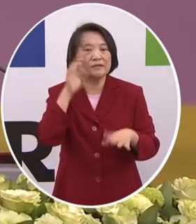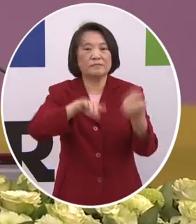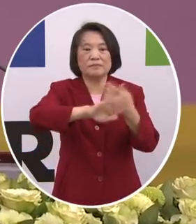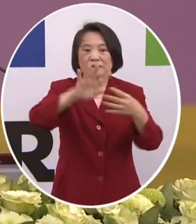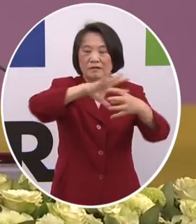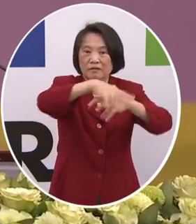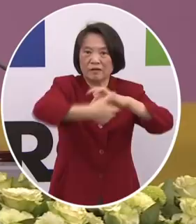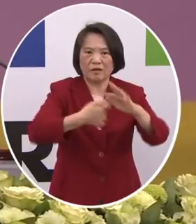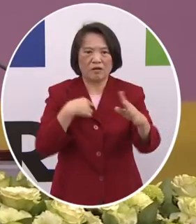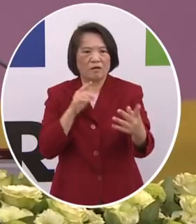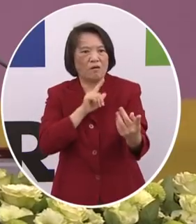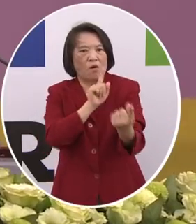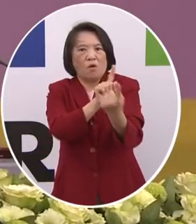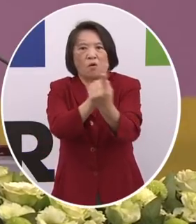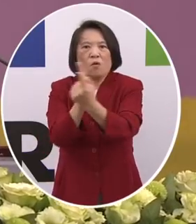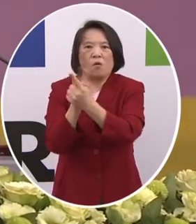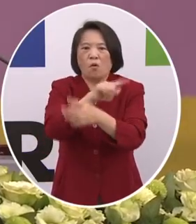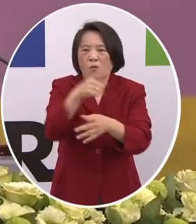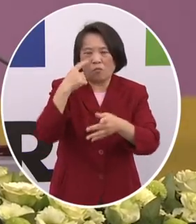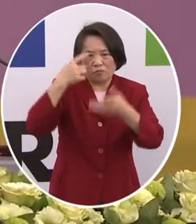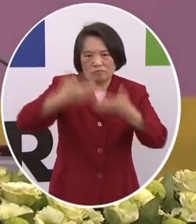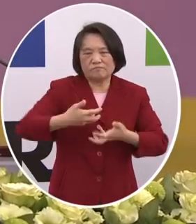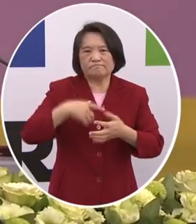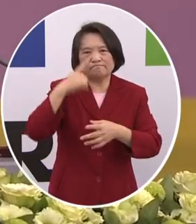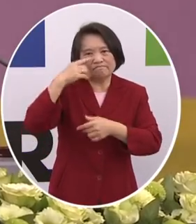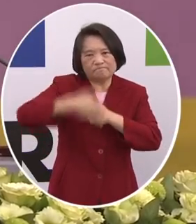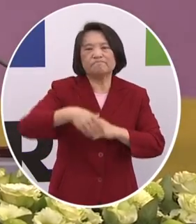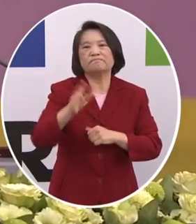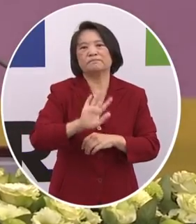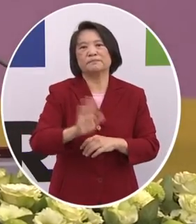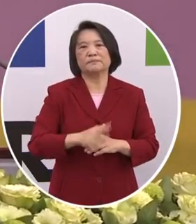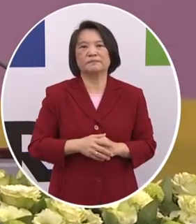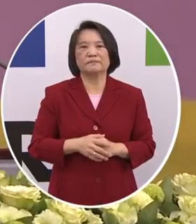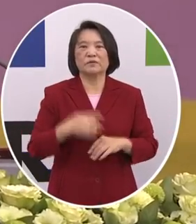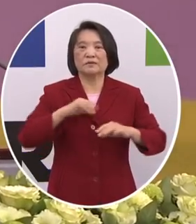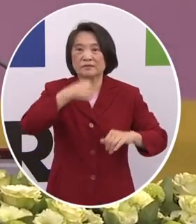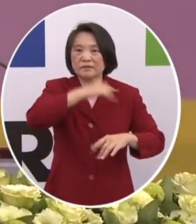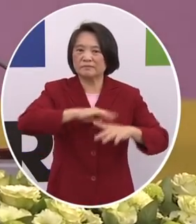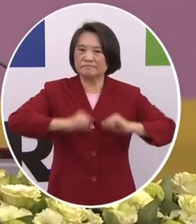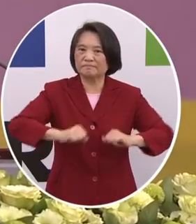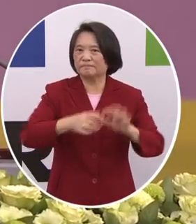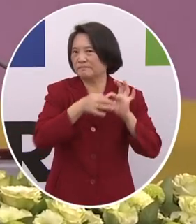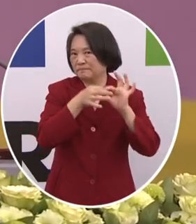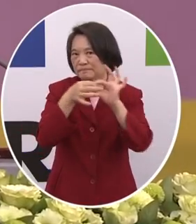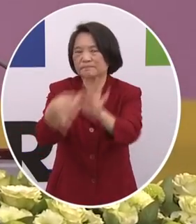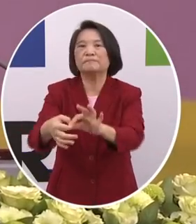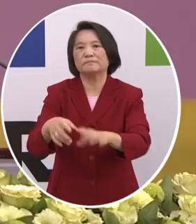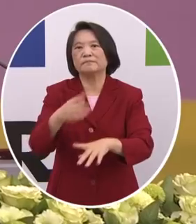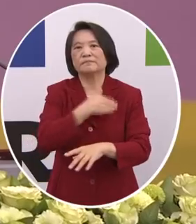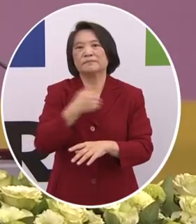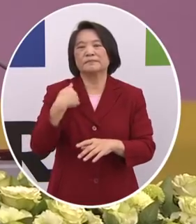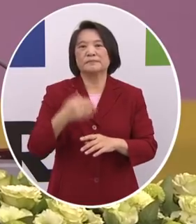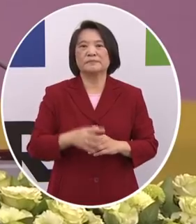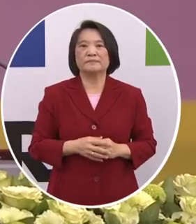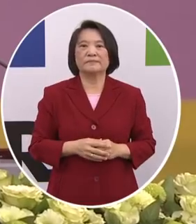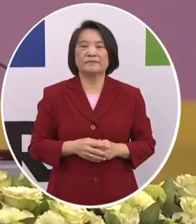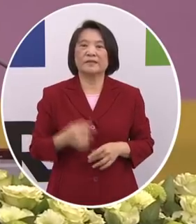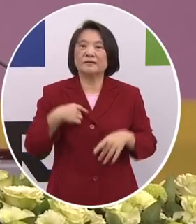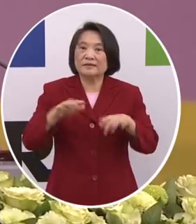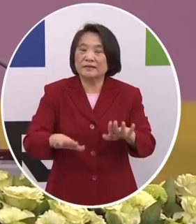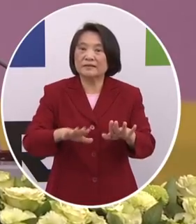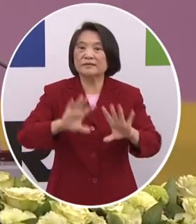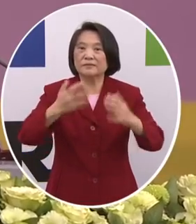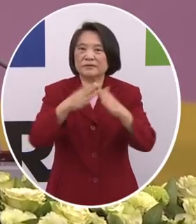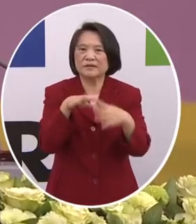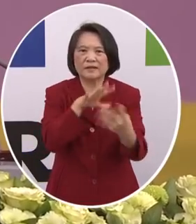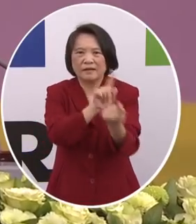替代性，这才是台湾永续生存的利基。当前国家安全